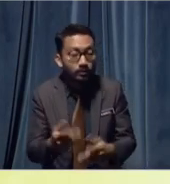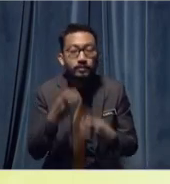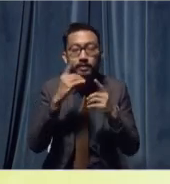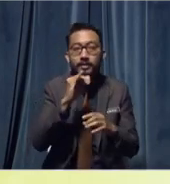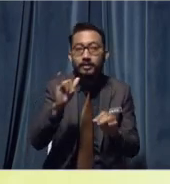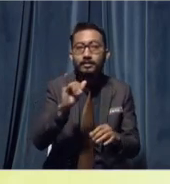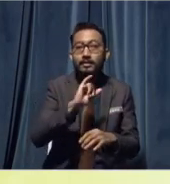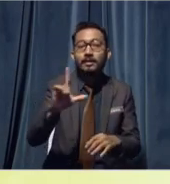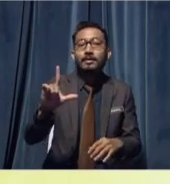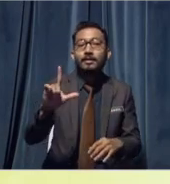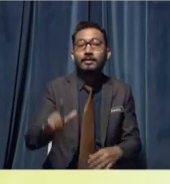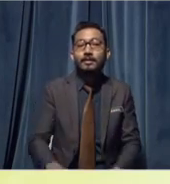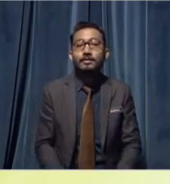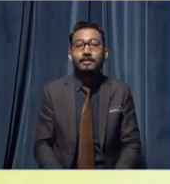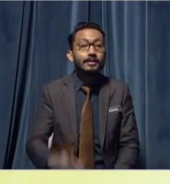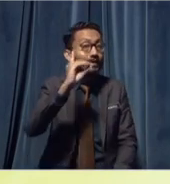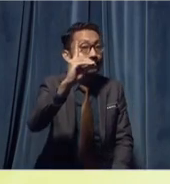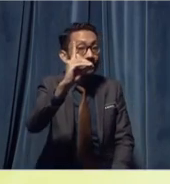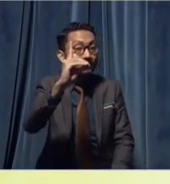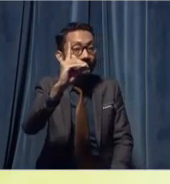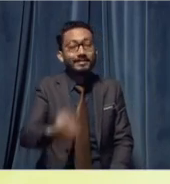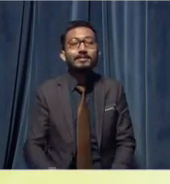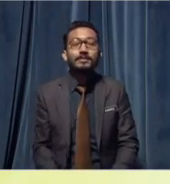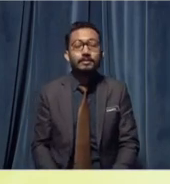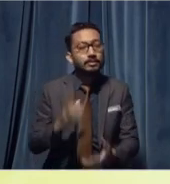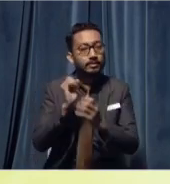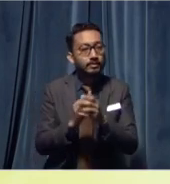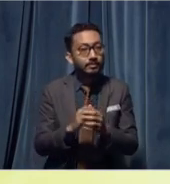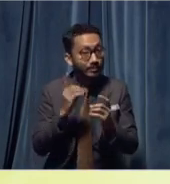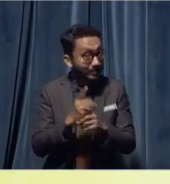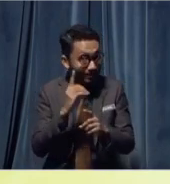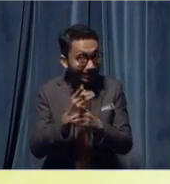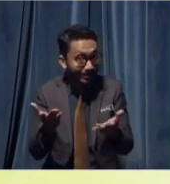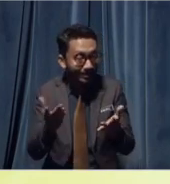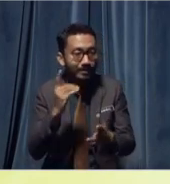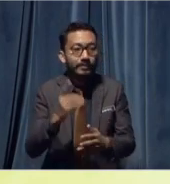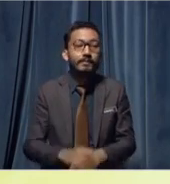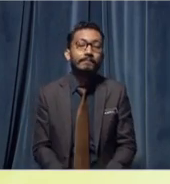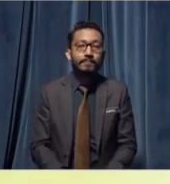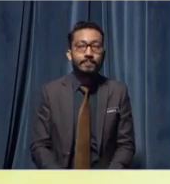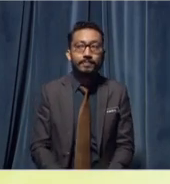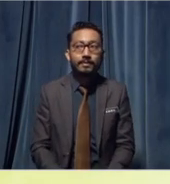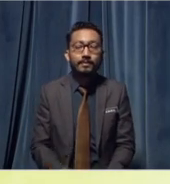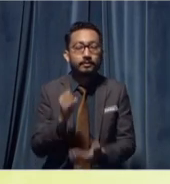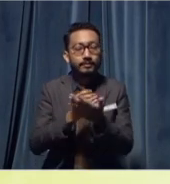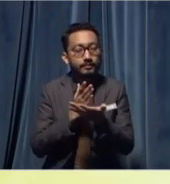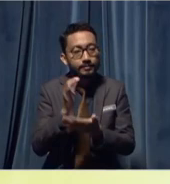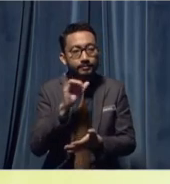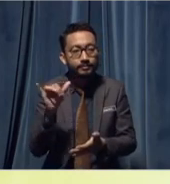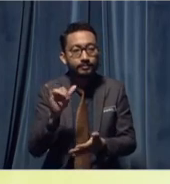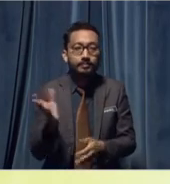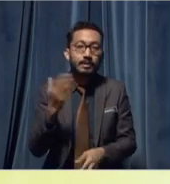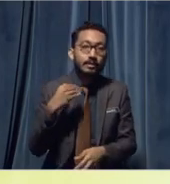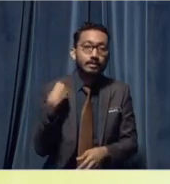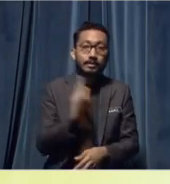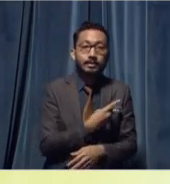Jawapannya ialah D. Siapa yang betul? Syabas semua. Seterusnya,